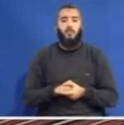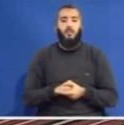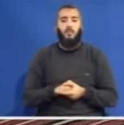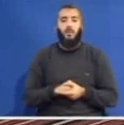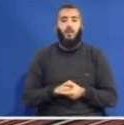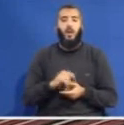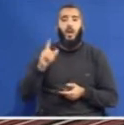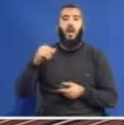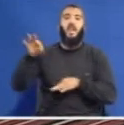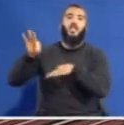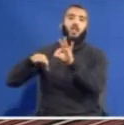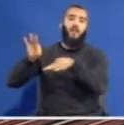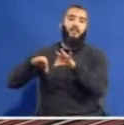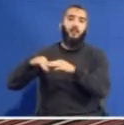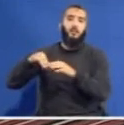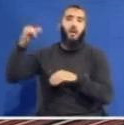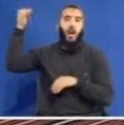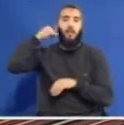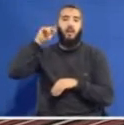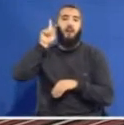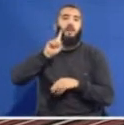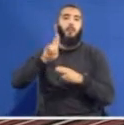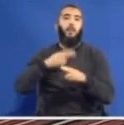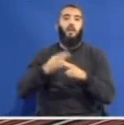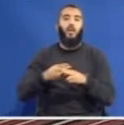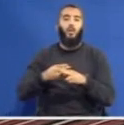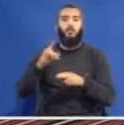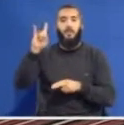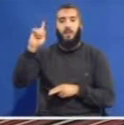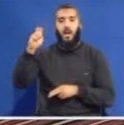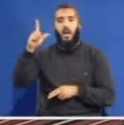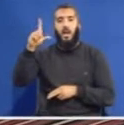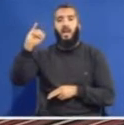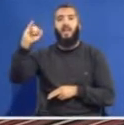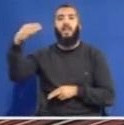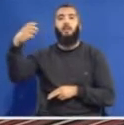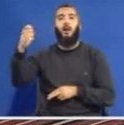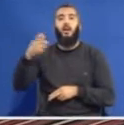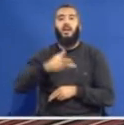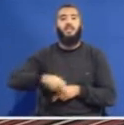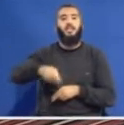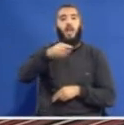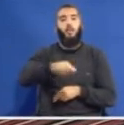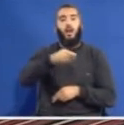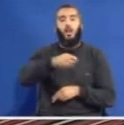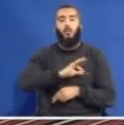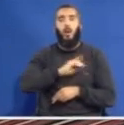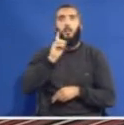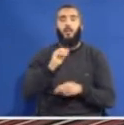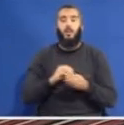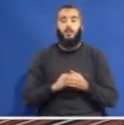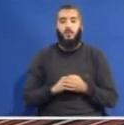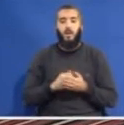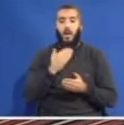بنس الشلفح. أختنا حليمة مرحبا. مرحبا بكم، السلام عليكم. وعليكم السلام ورحمة الله.